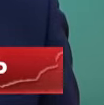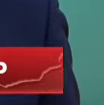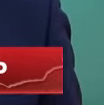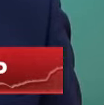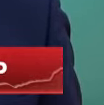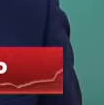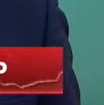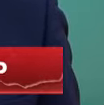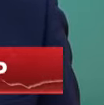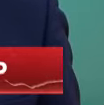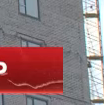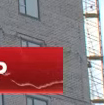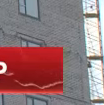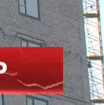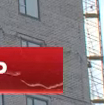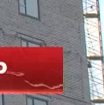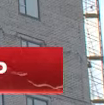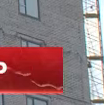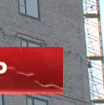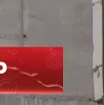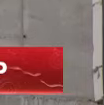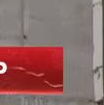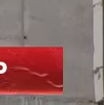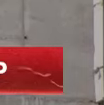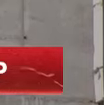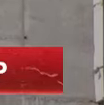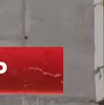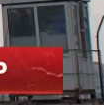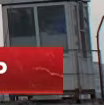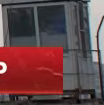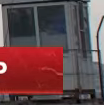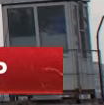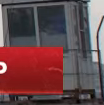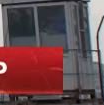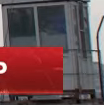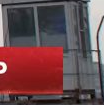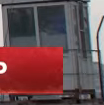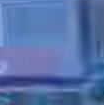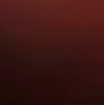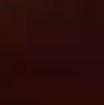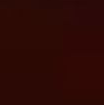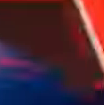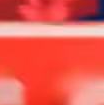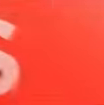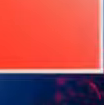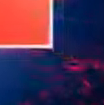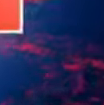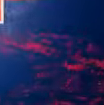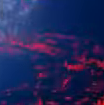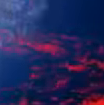жұмыста формализмге жол бермек керек. Жүгенсіз мердігерді жазалауға әкімдіктің әлі жетпей ме?